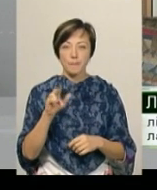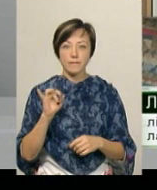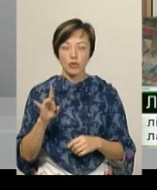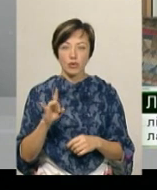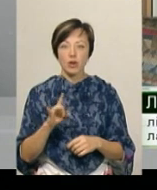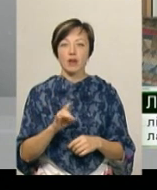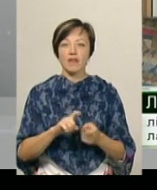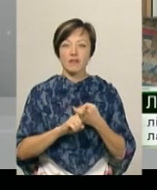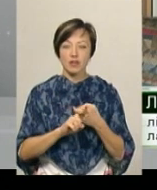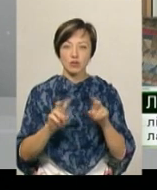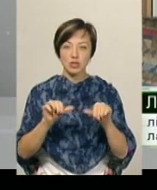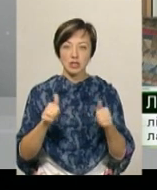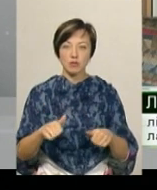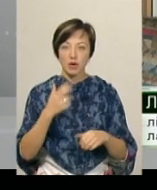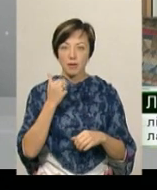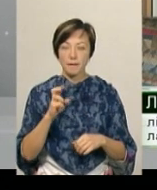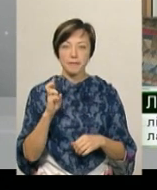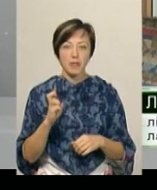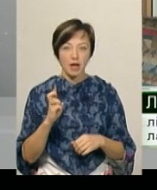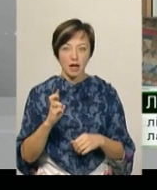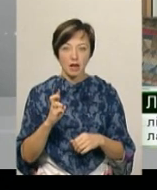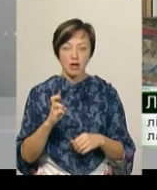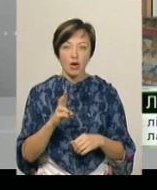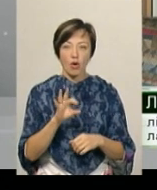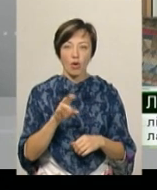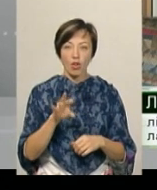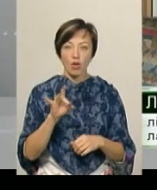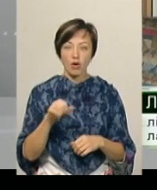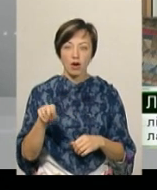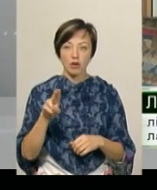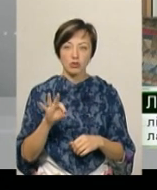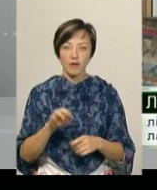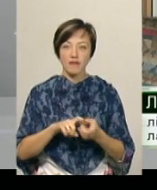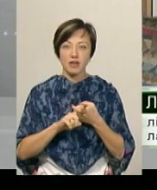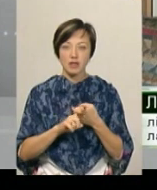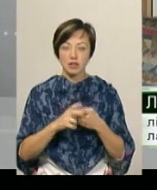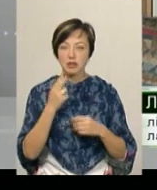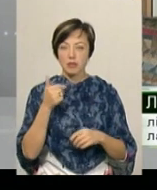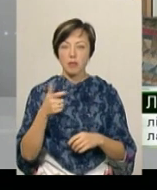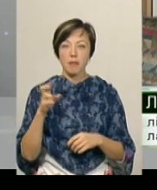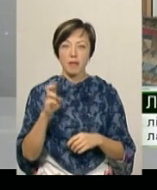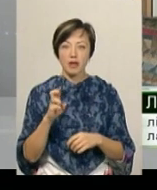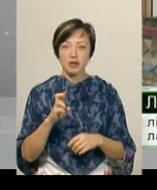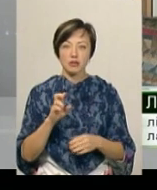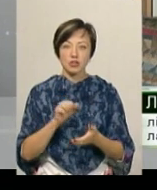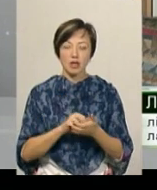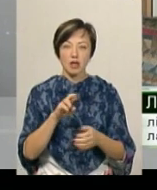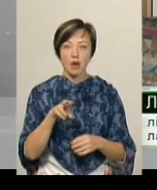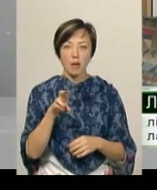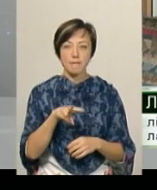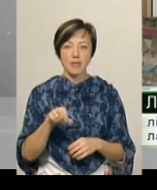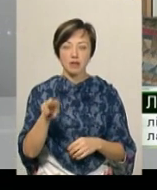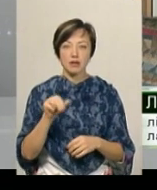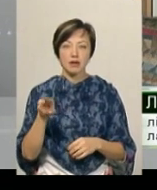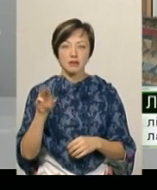H3N2, вірус типу грипу Б – Колорадо, і вірус грипу Б – штам Ямагата.